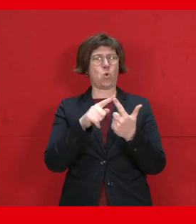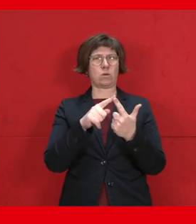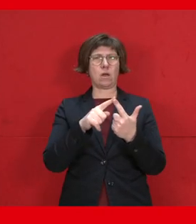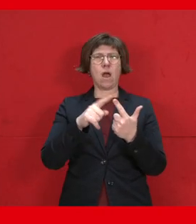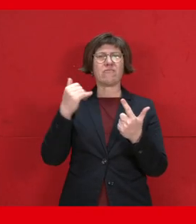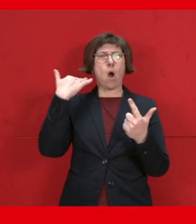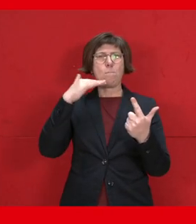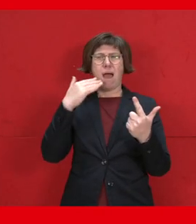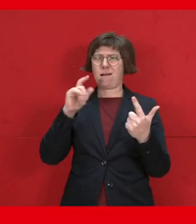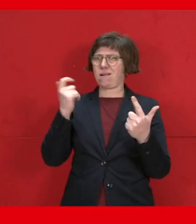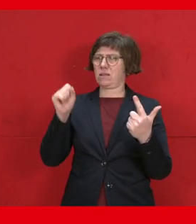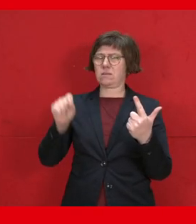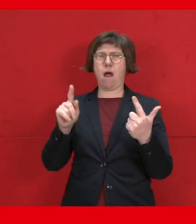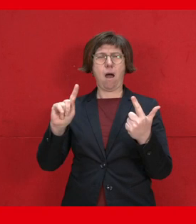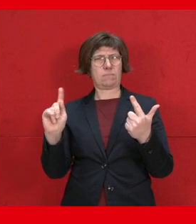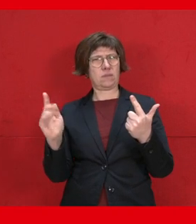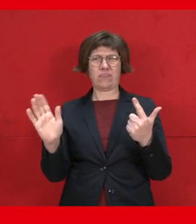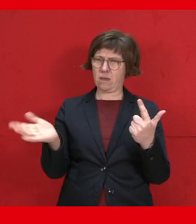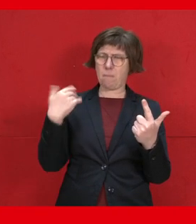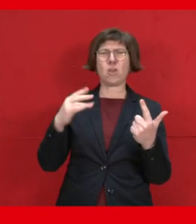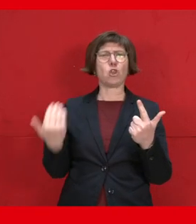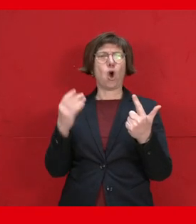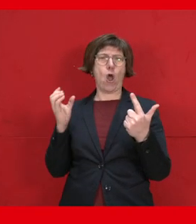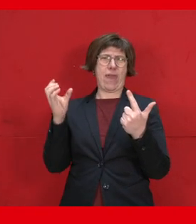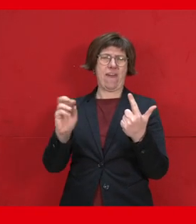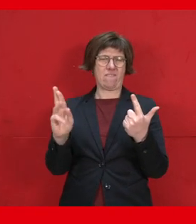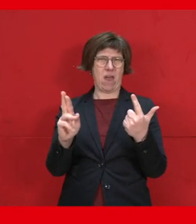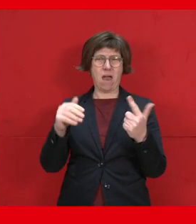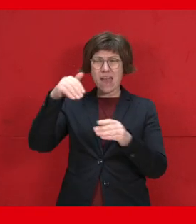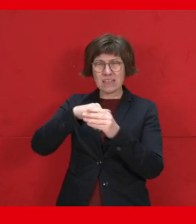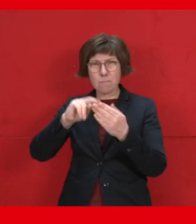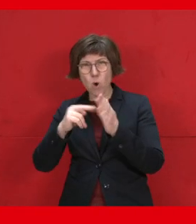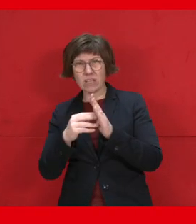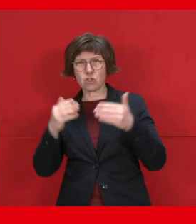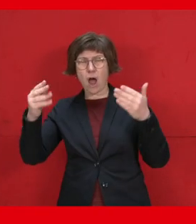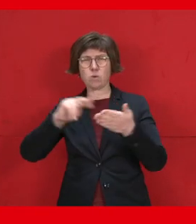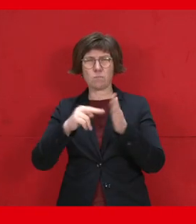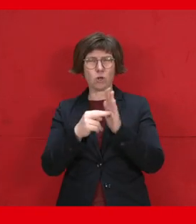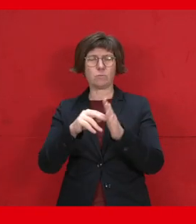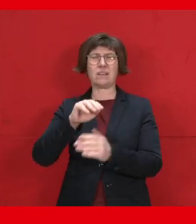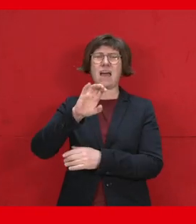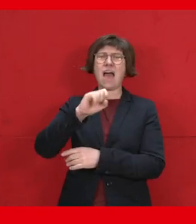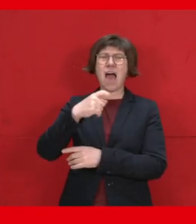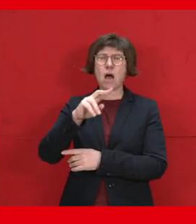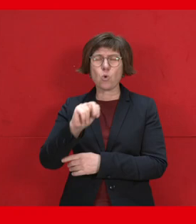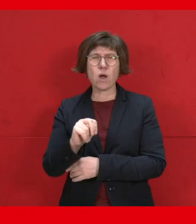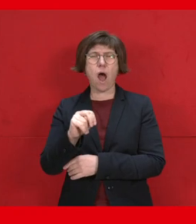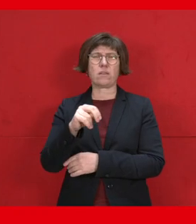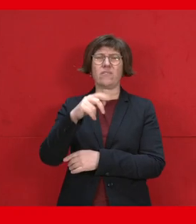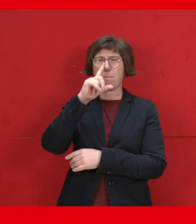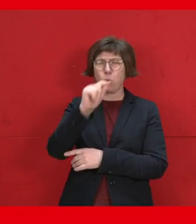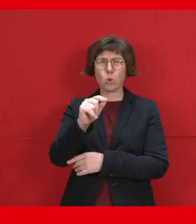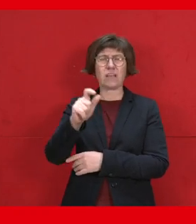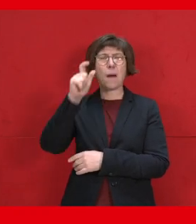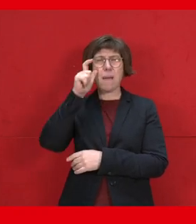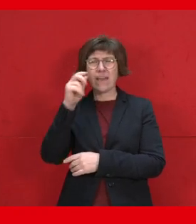Angela Merkel im Kanzleramt zu folgen? Sowohl innenpolitisch als auch nach außen. Wer kann eigentlich hart mit Erdogan, mit Putin, mit Joe Biden verhandeln